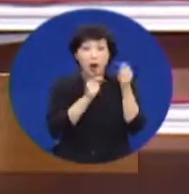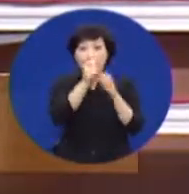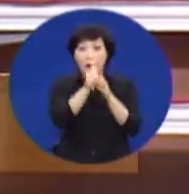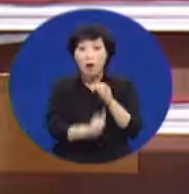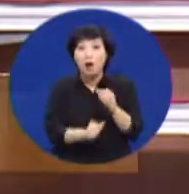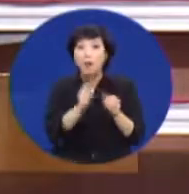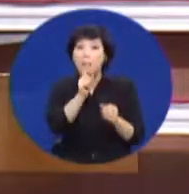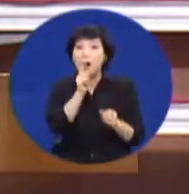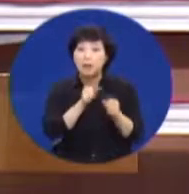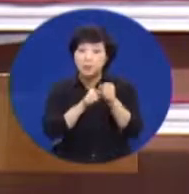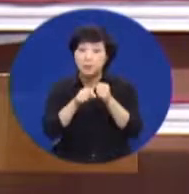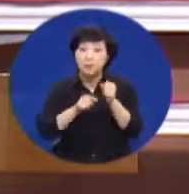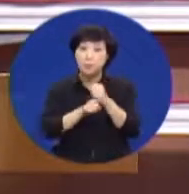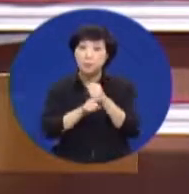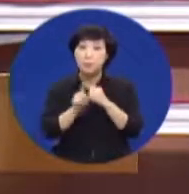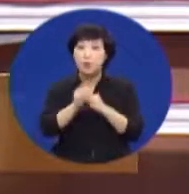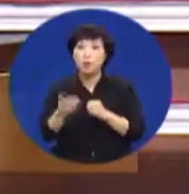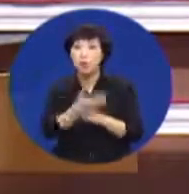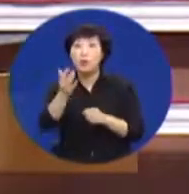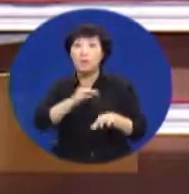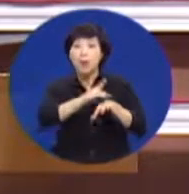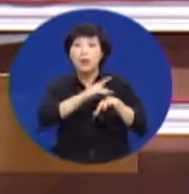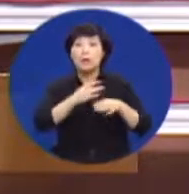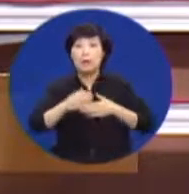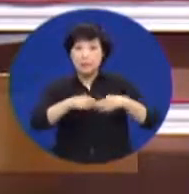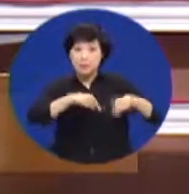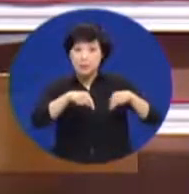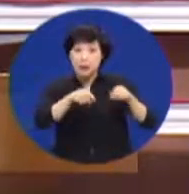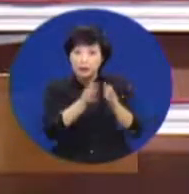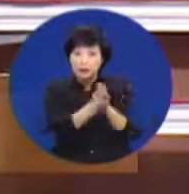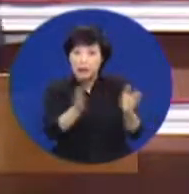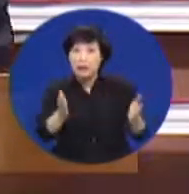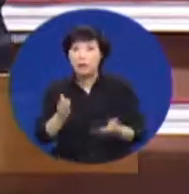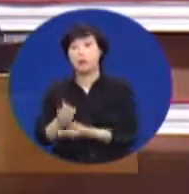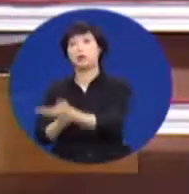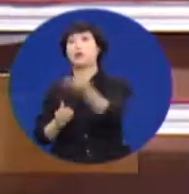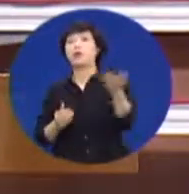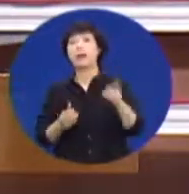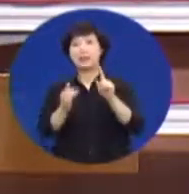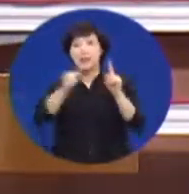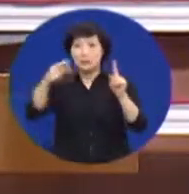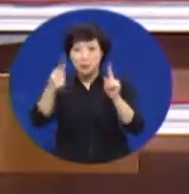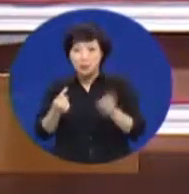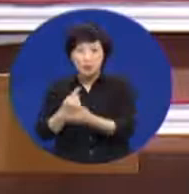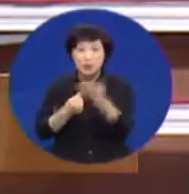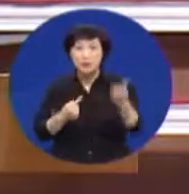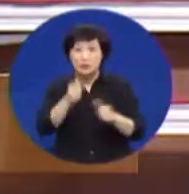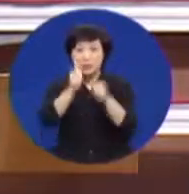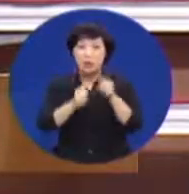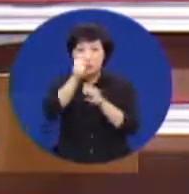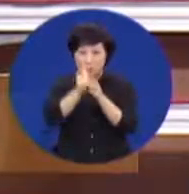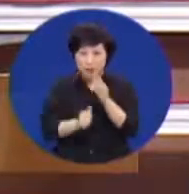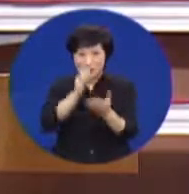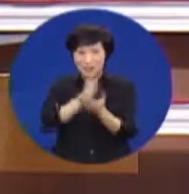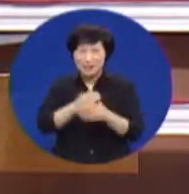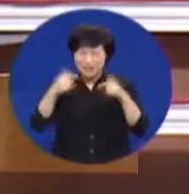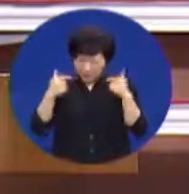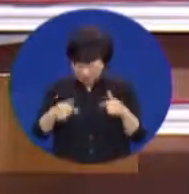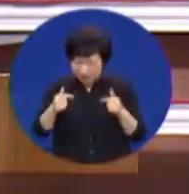말이야. 우리 한 사람도 시험 들지 말고 날마다 그 피의 은혜